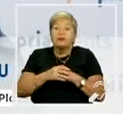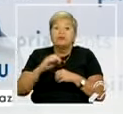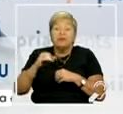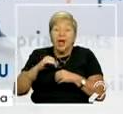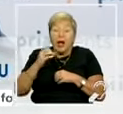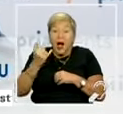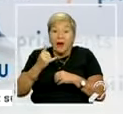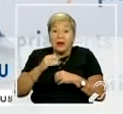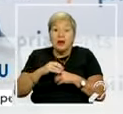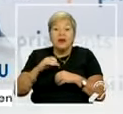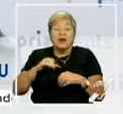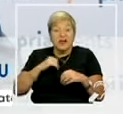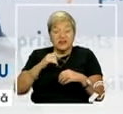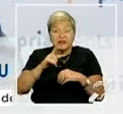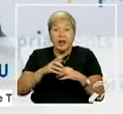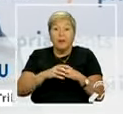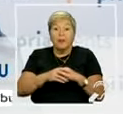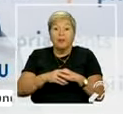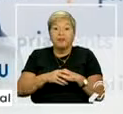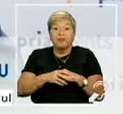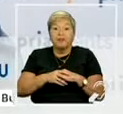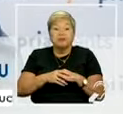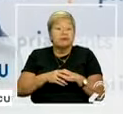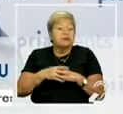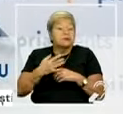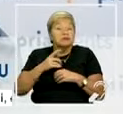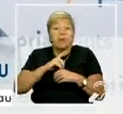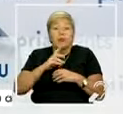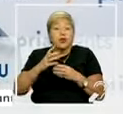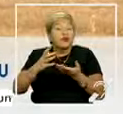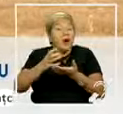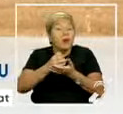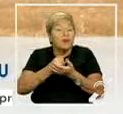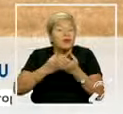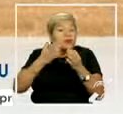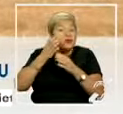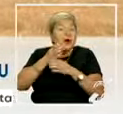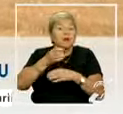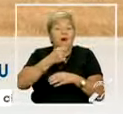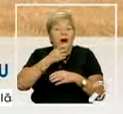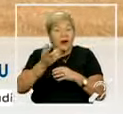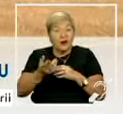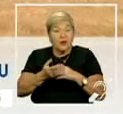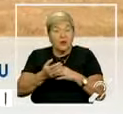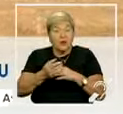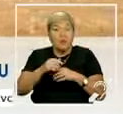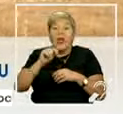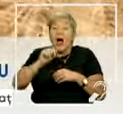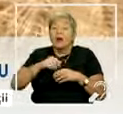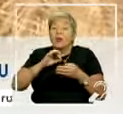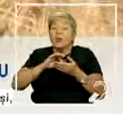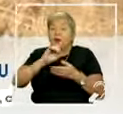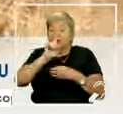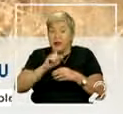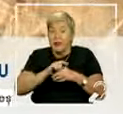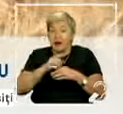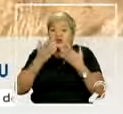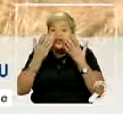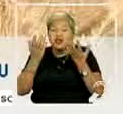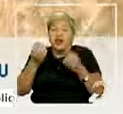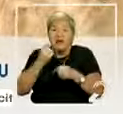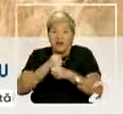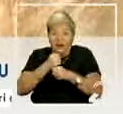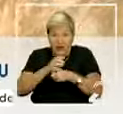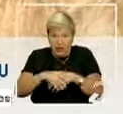cu în rezultatele obținute de-a lungul vremii. În tabloul zilei se pune întrebarea: ce faci? Și